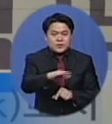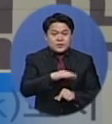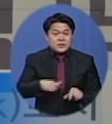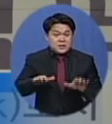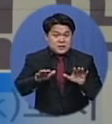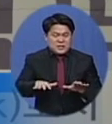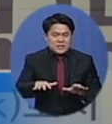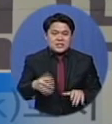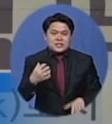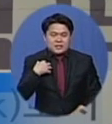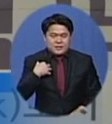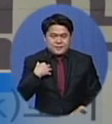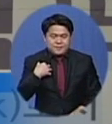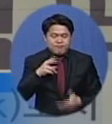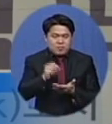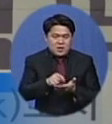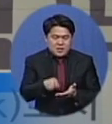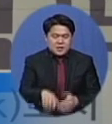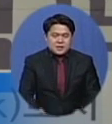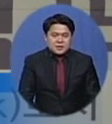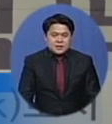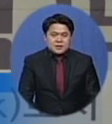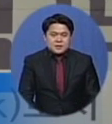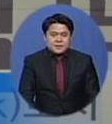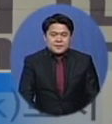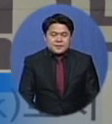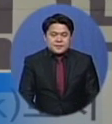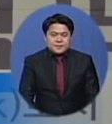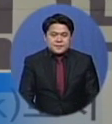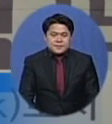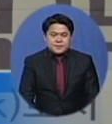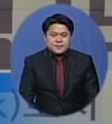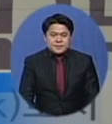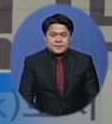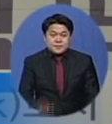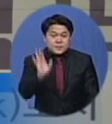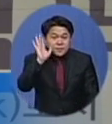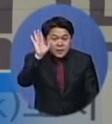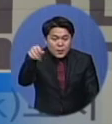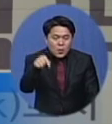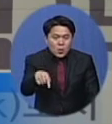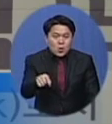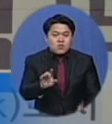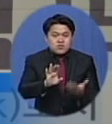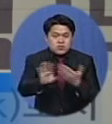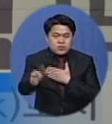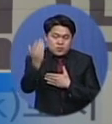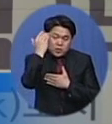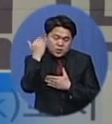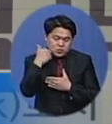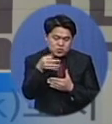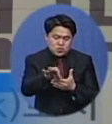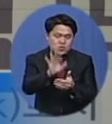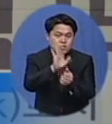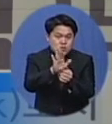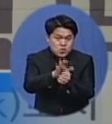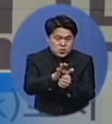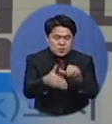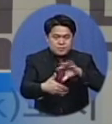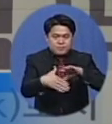우리가 지금 이 시점에서 당면한 과제라고 생각합니다. 앞으로 이걸 통해서 정말 한국의 기부